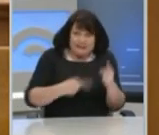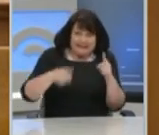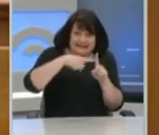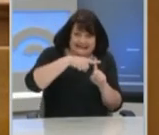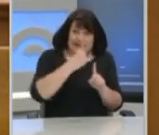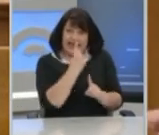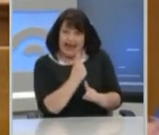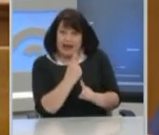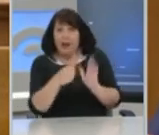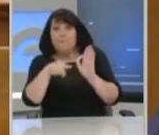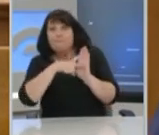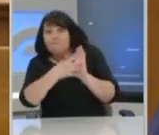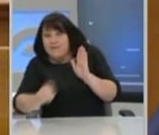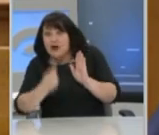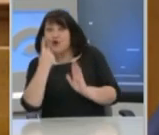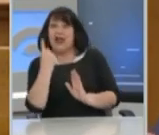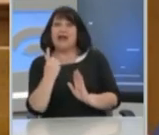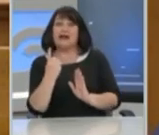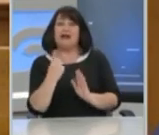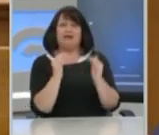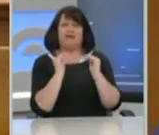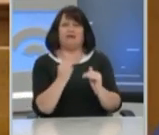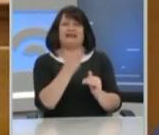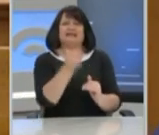μείον 1. Ότι μας κάνει 3,5.